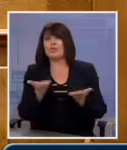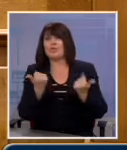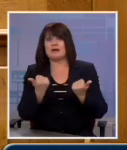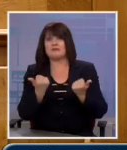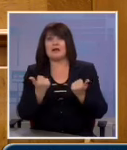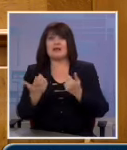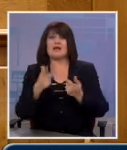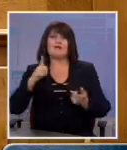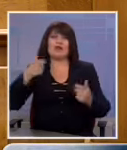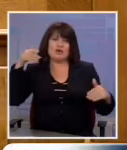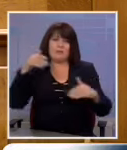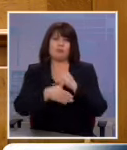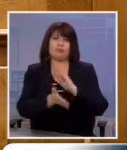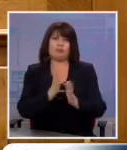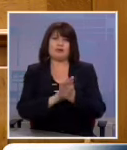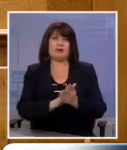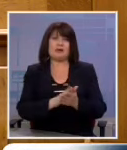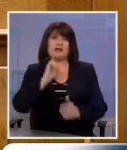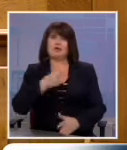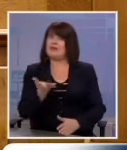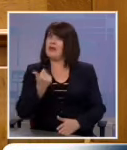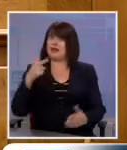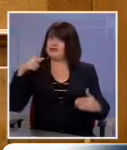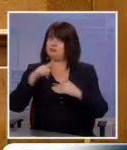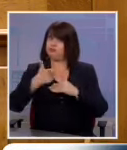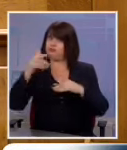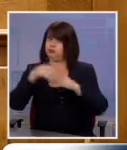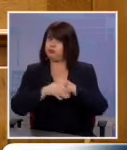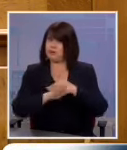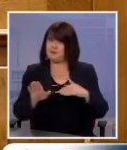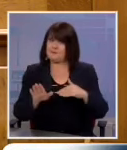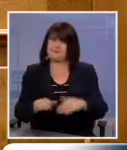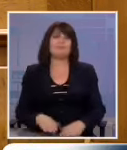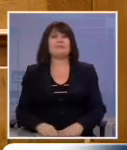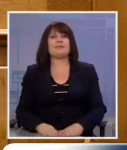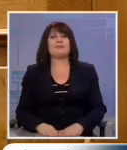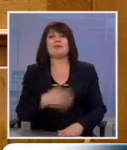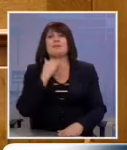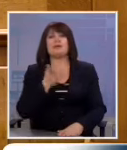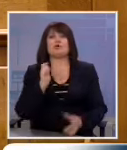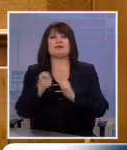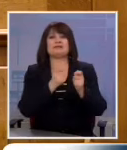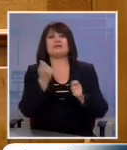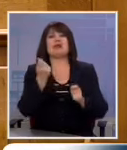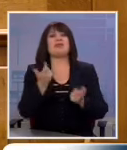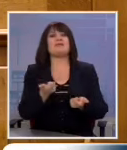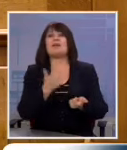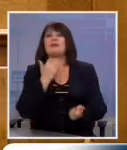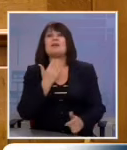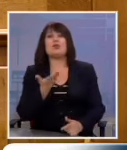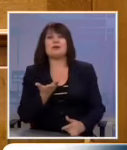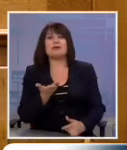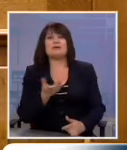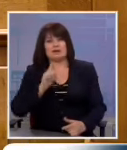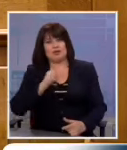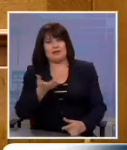οδηγεί σε πτώχευση, για την οποία δεν έχετε εντολή, επειδή οδηγεί σε αδυναμία εκπληρώσεως των οικονομικών υποχρεώσεων της χώρας, για την οποία